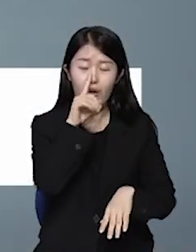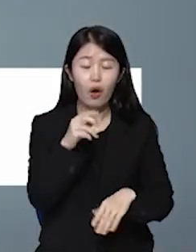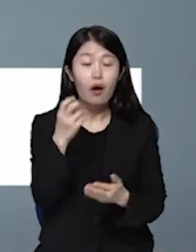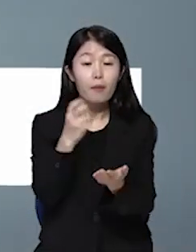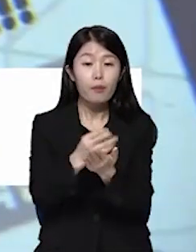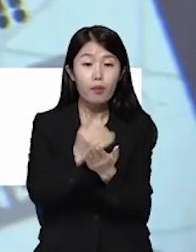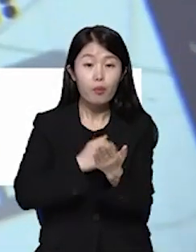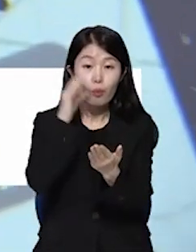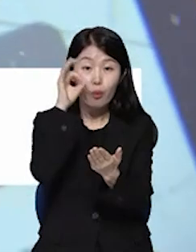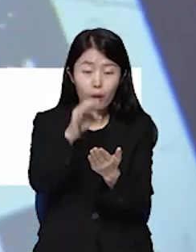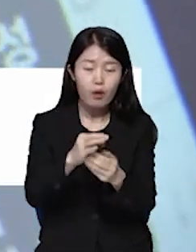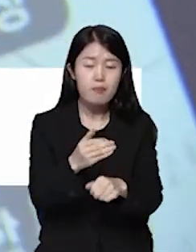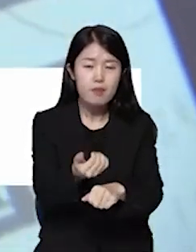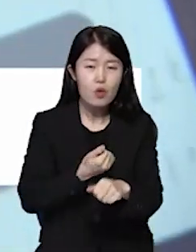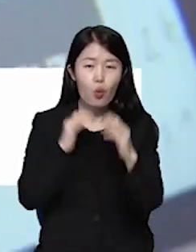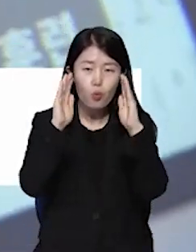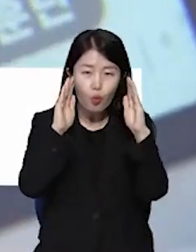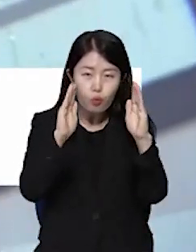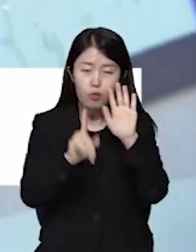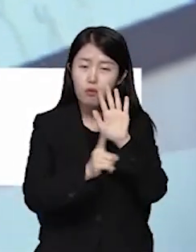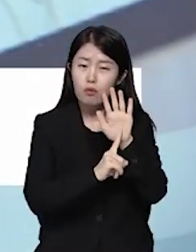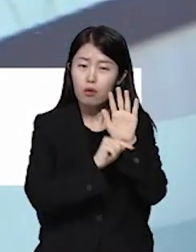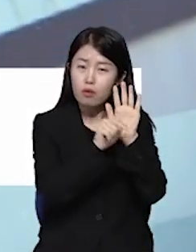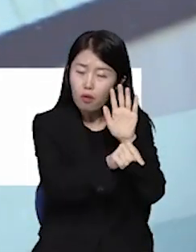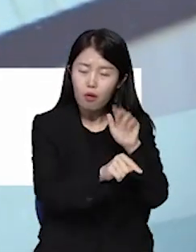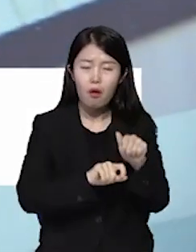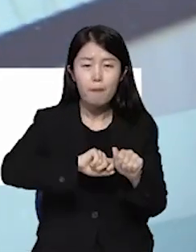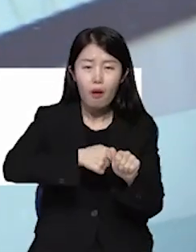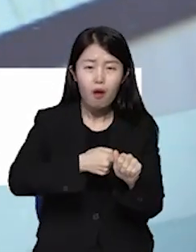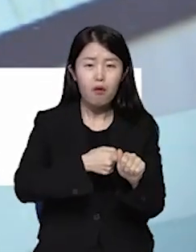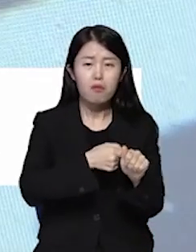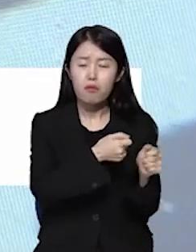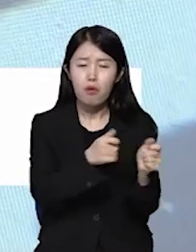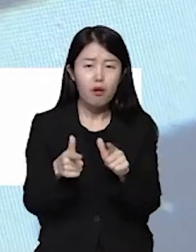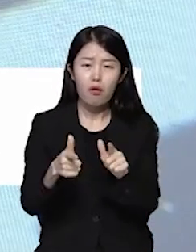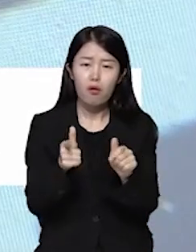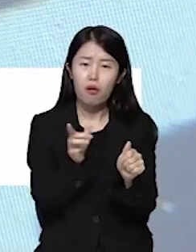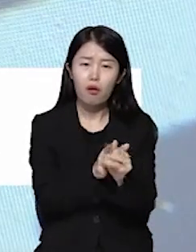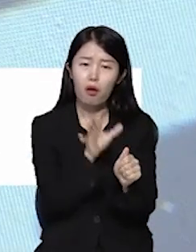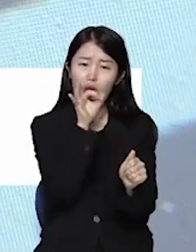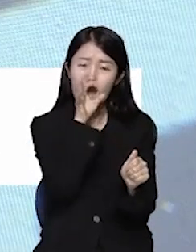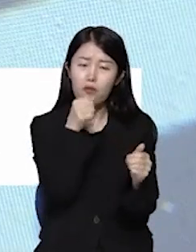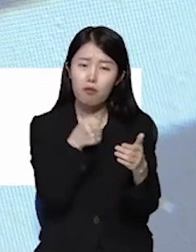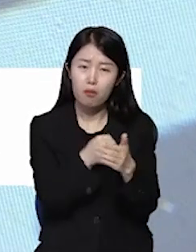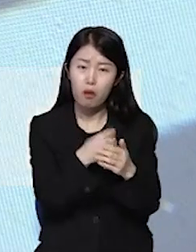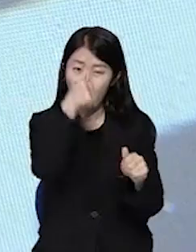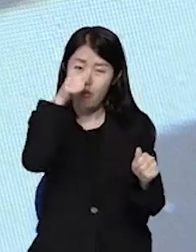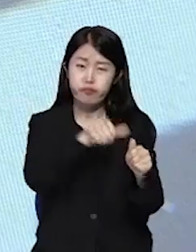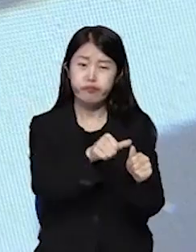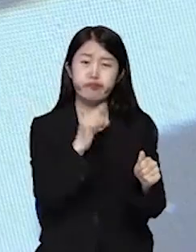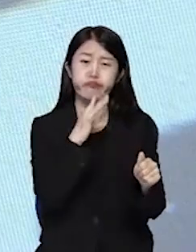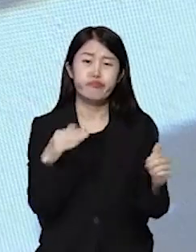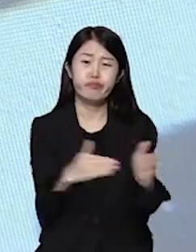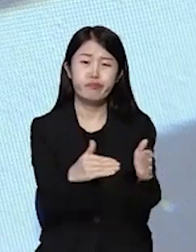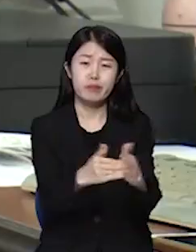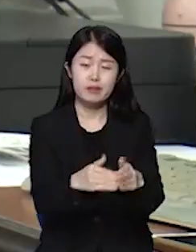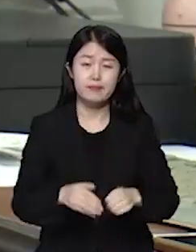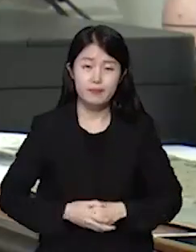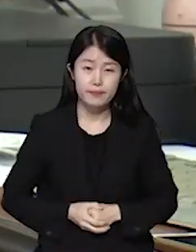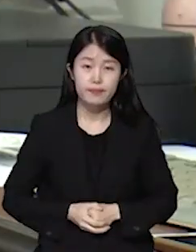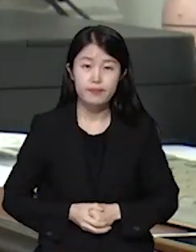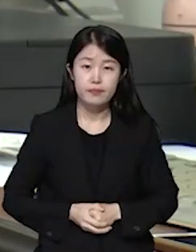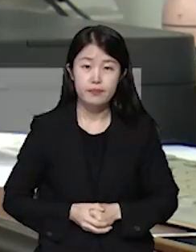따라 선행학습 광고는 과태료 등 처벌 조항이 없어 시정명령을 따르지 않으면 그만이기 때문입니다.